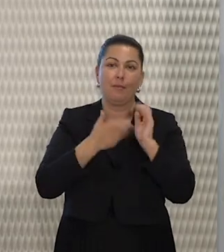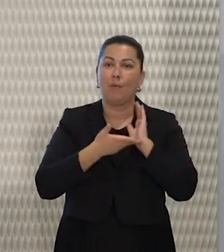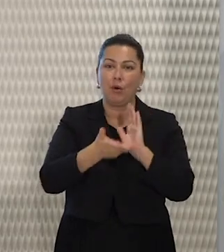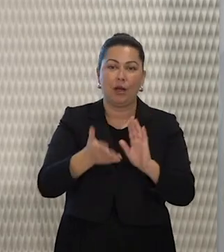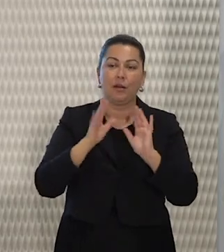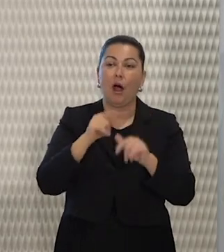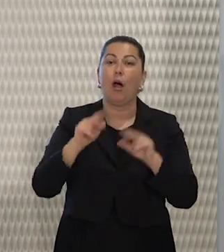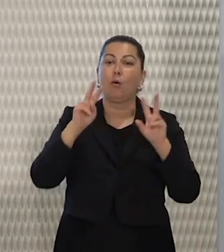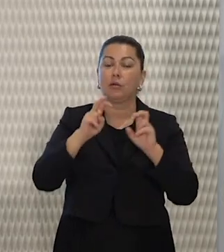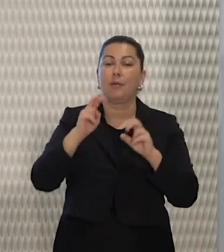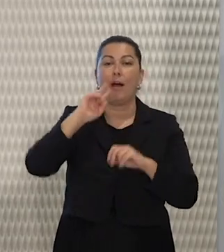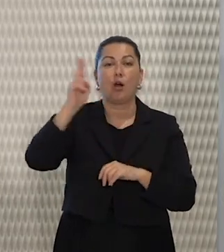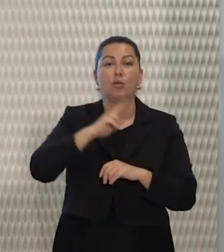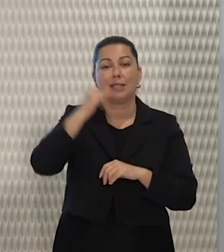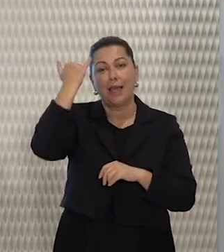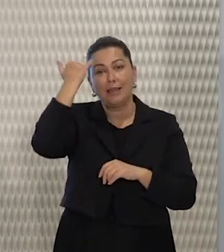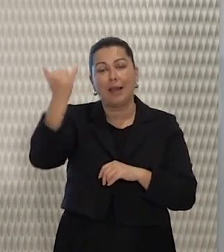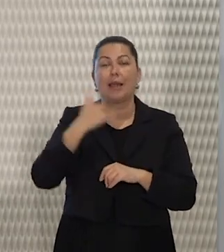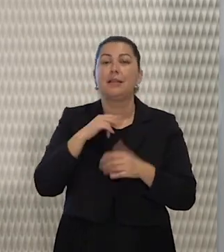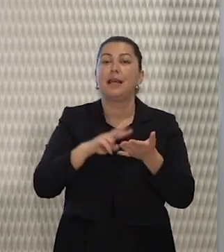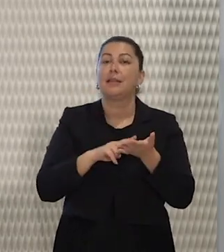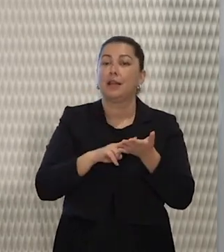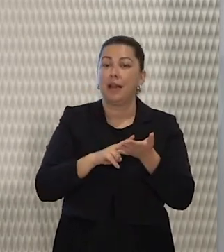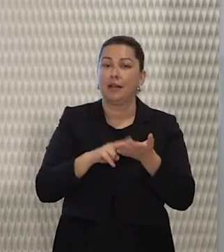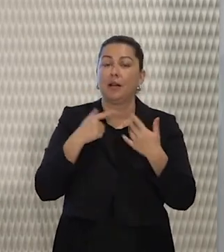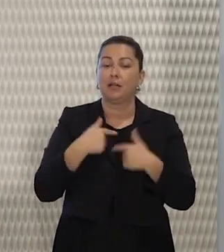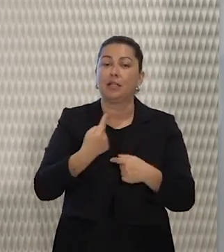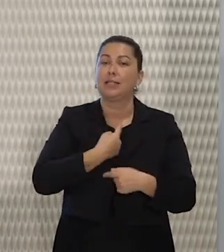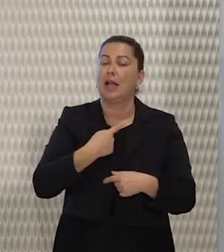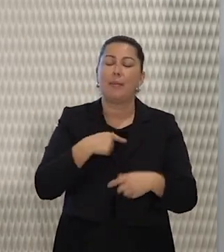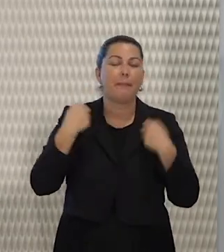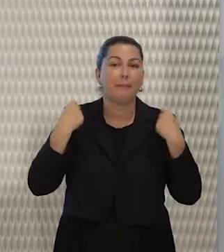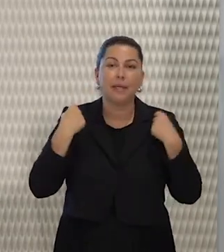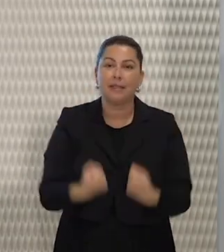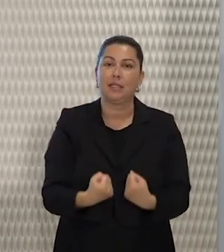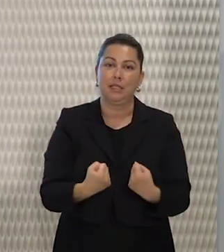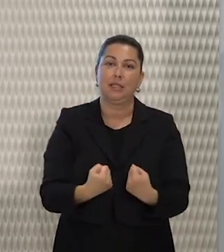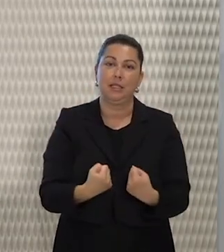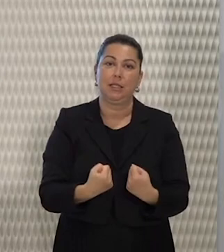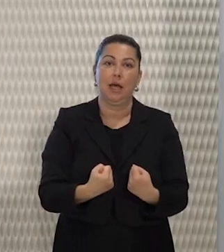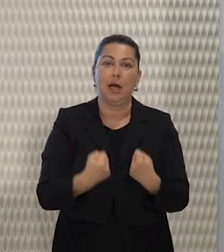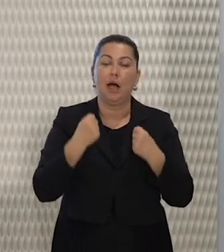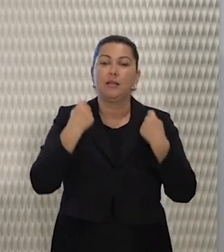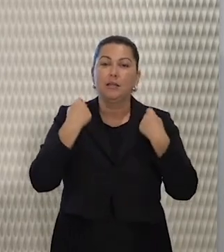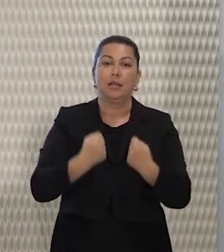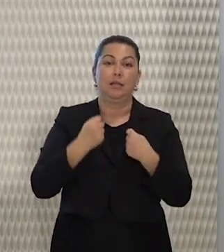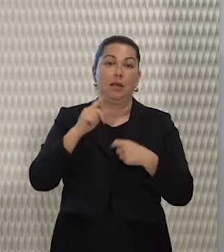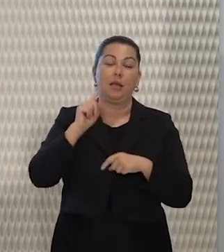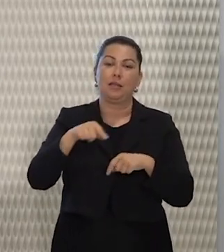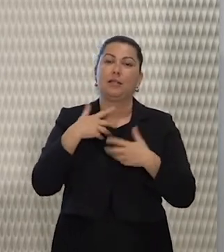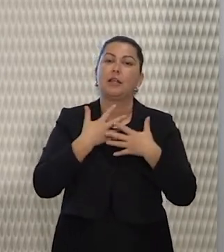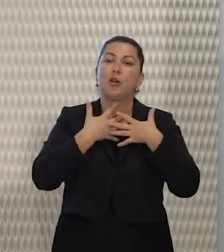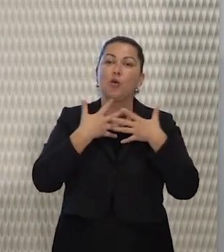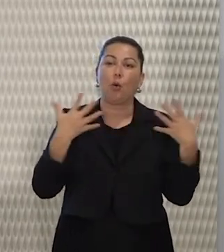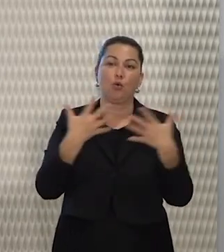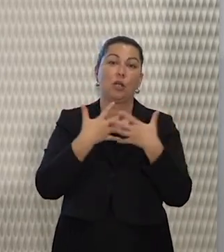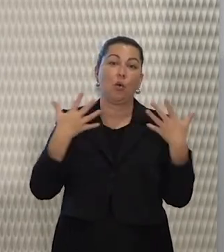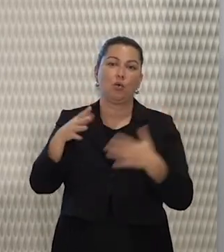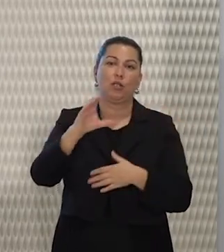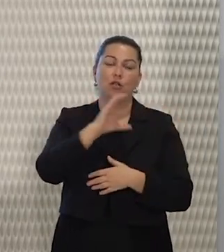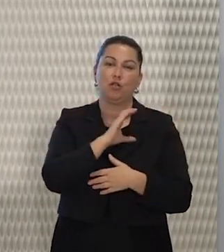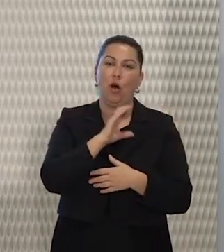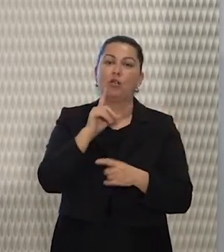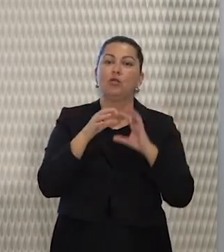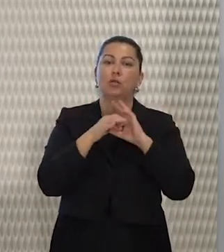Thema künstliche Intelligenz und Digitalisierung und ich bin der felsenfesten Überzeugung, dass das eine riesengroße Chance ist für